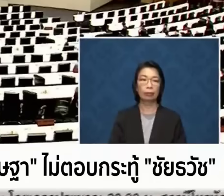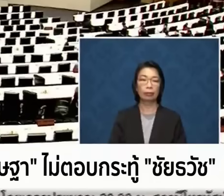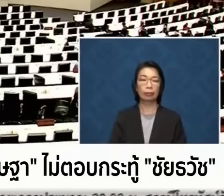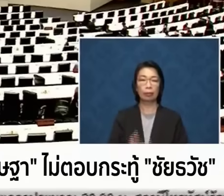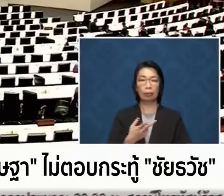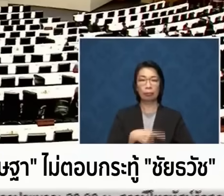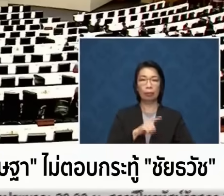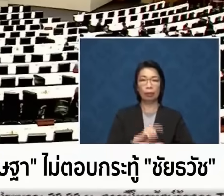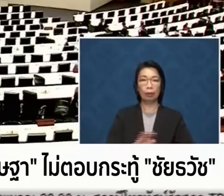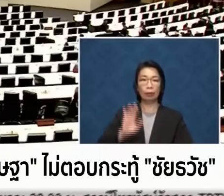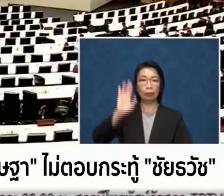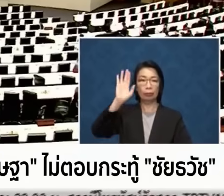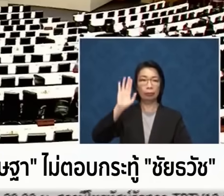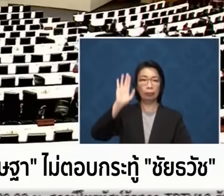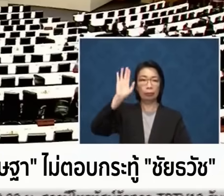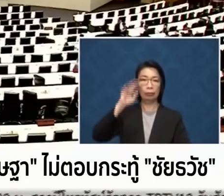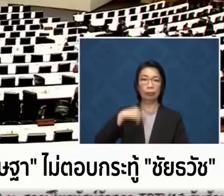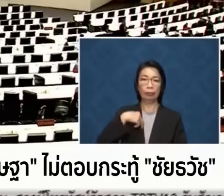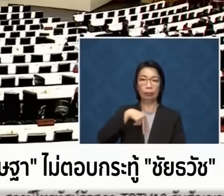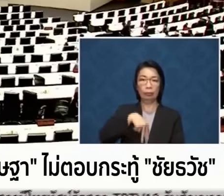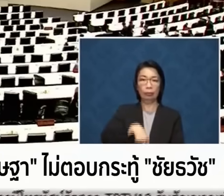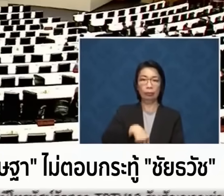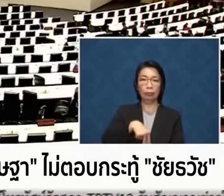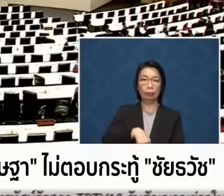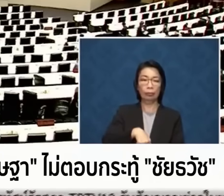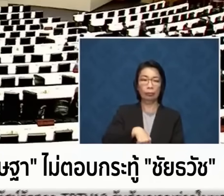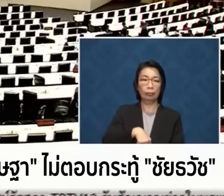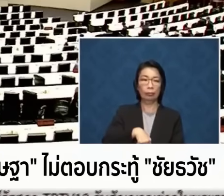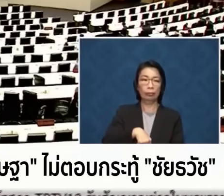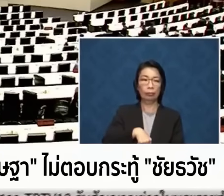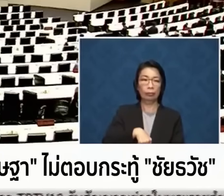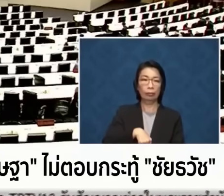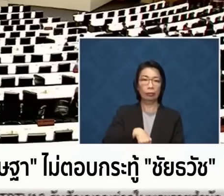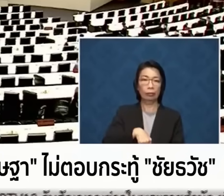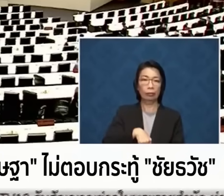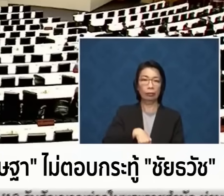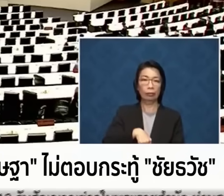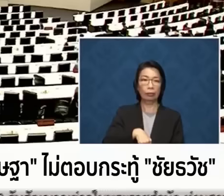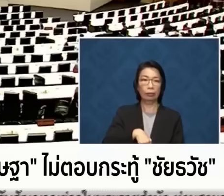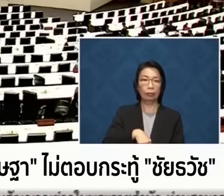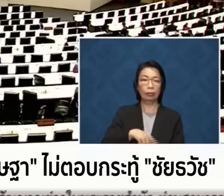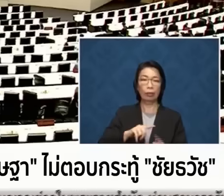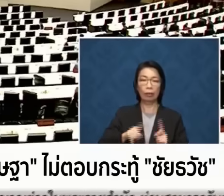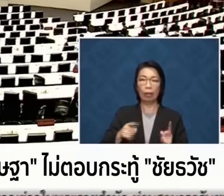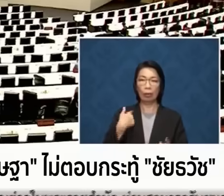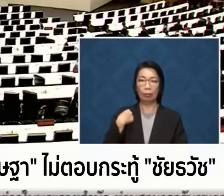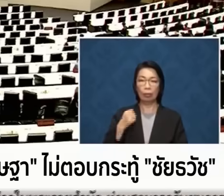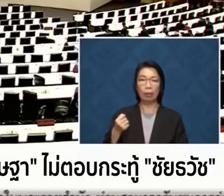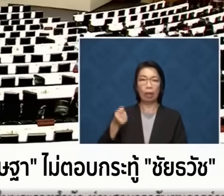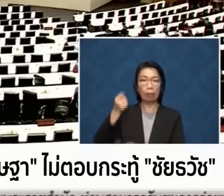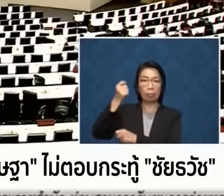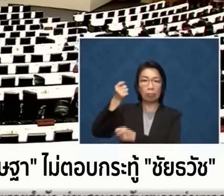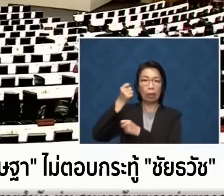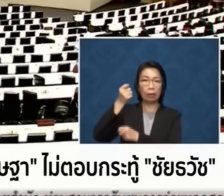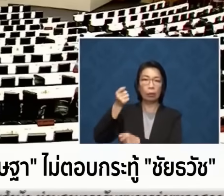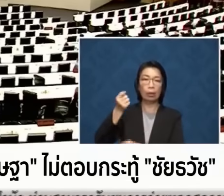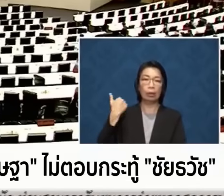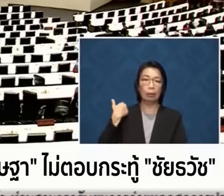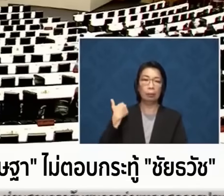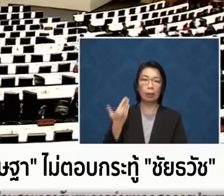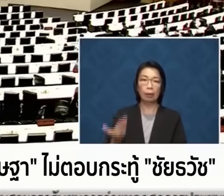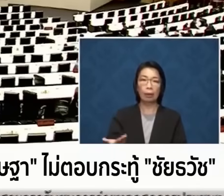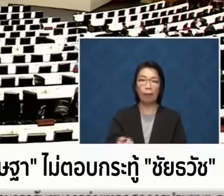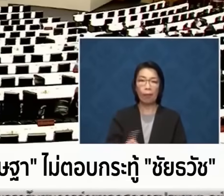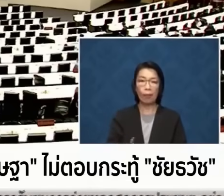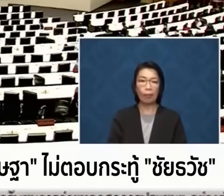คารมกันไปเรื่อยๆจนกระทั่งประท้วงไปลามไปจนถึงคุณพิเชษฐ์เชื้อเมืองพานที่ทำหน้าที่ประธานในที่ประชุมเนี่ยนะครับที